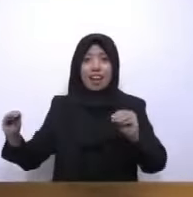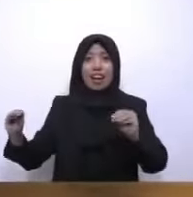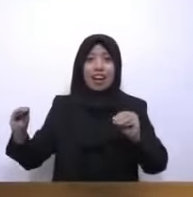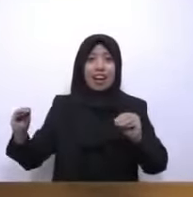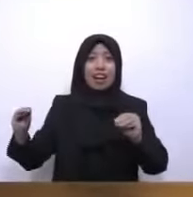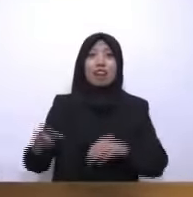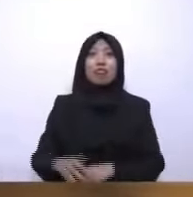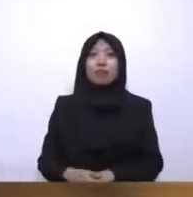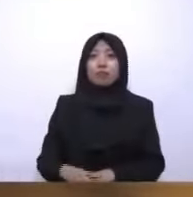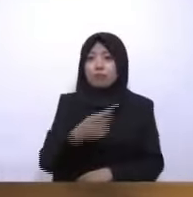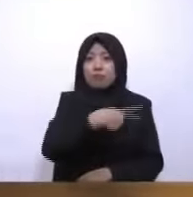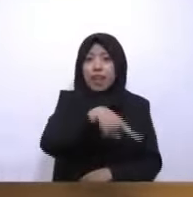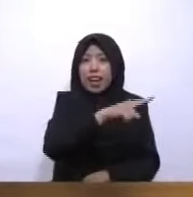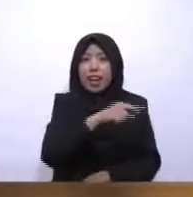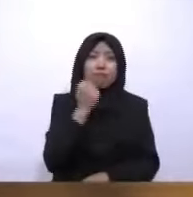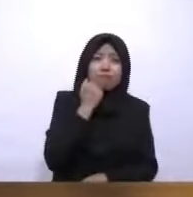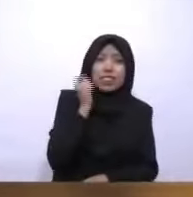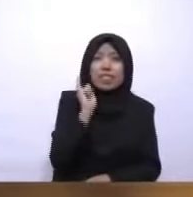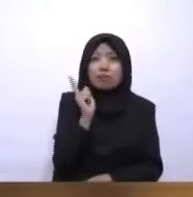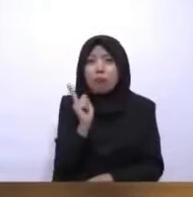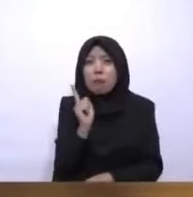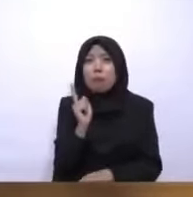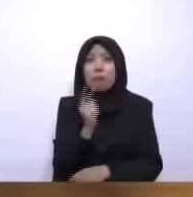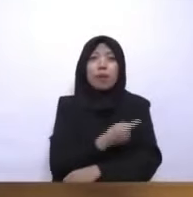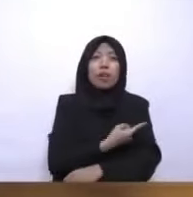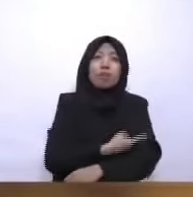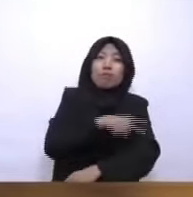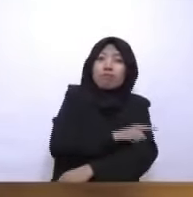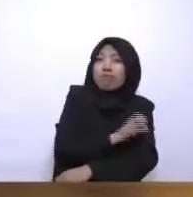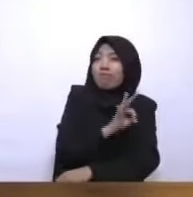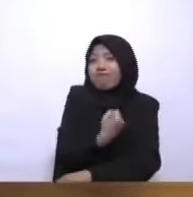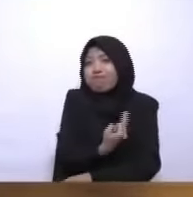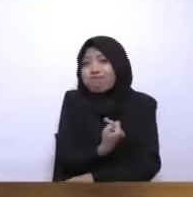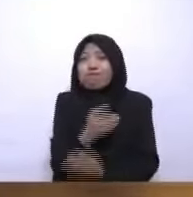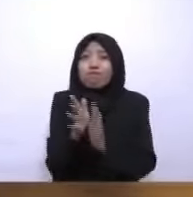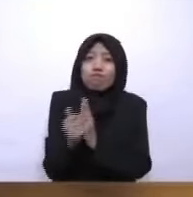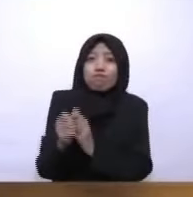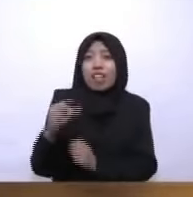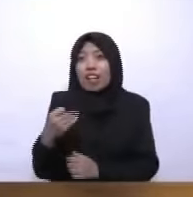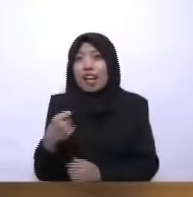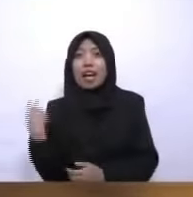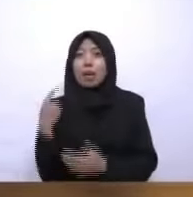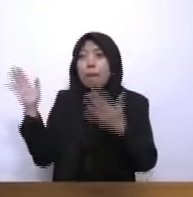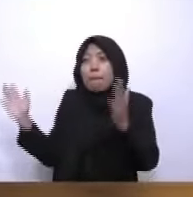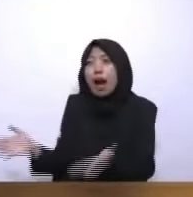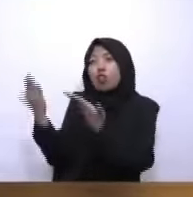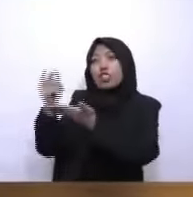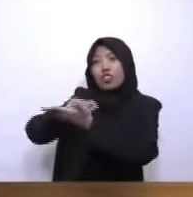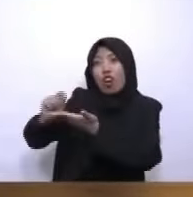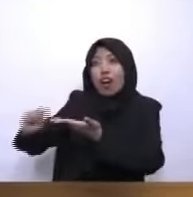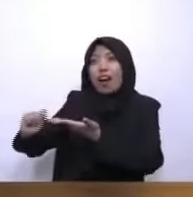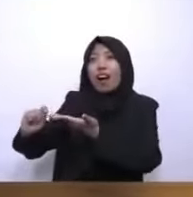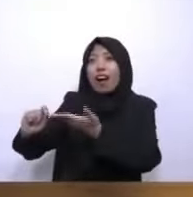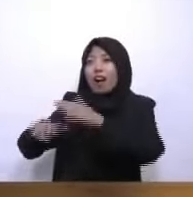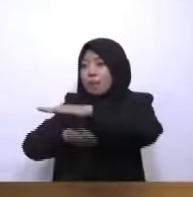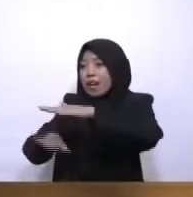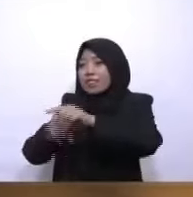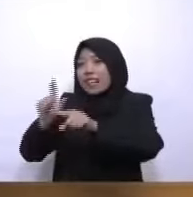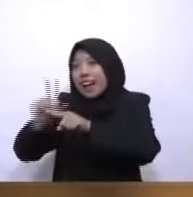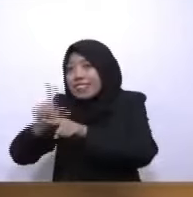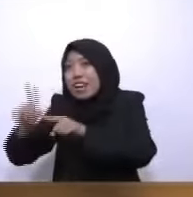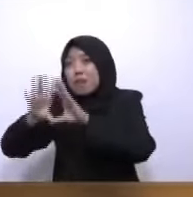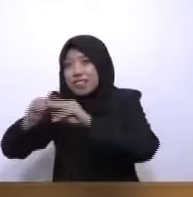karena tidak punya keterampilan dan keahlian. Kami berdua akan bangun sekolah-sekolah berbasis latihan kerja di